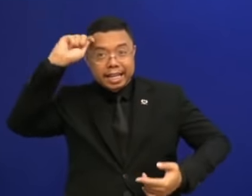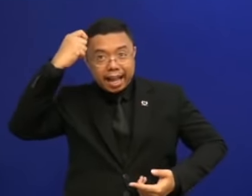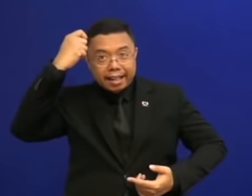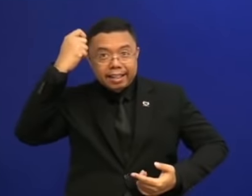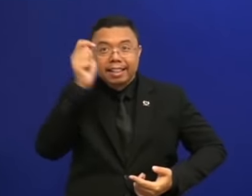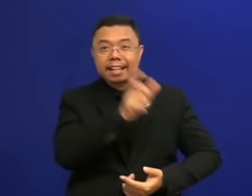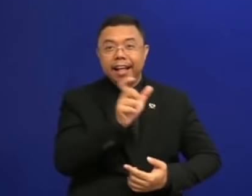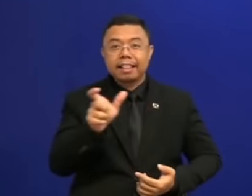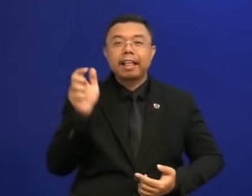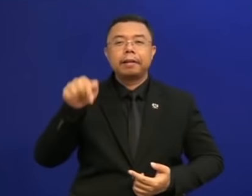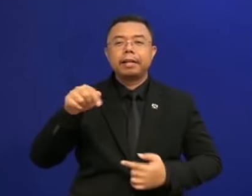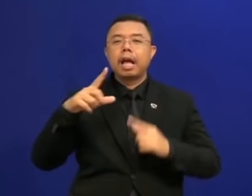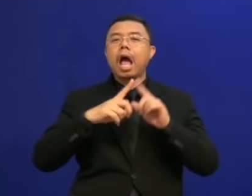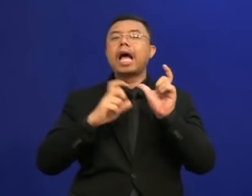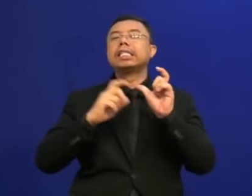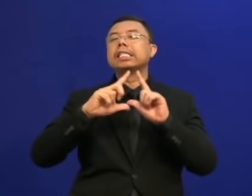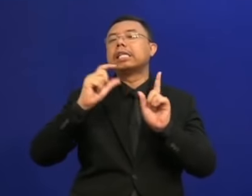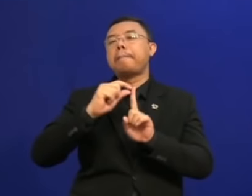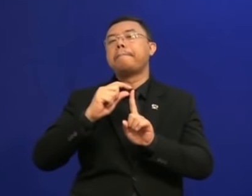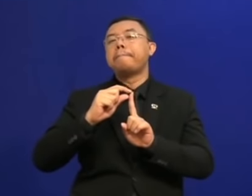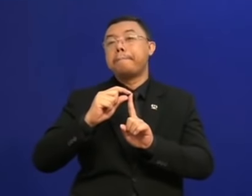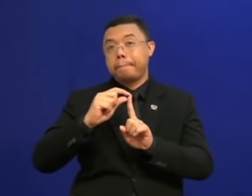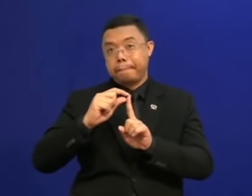kata ini, asap.